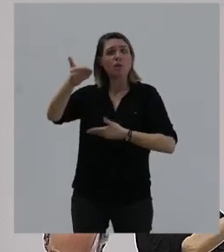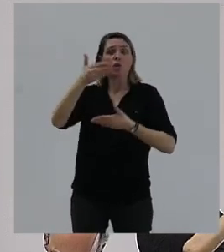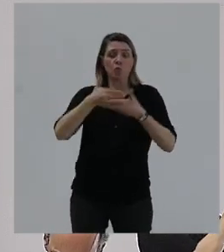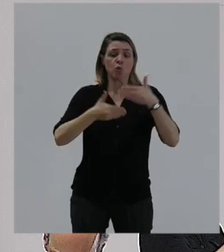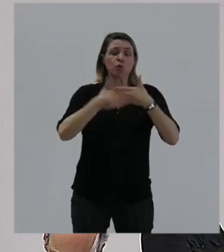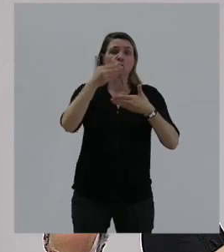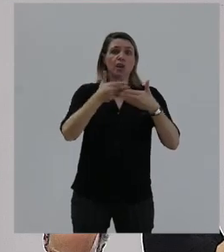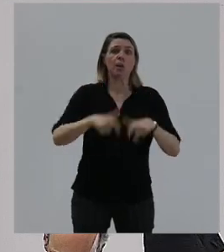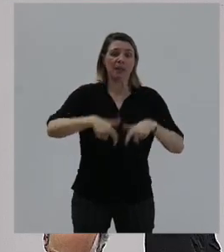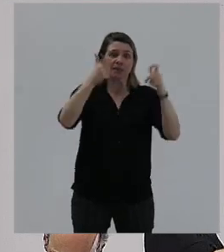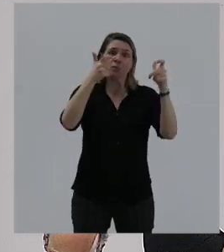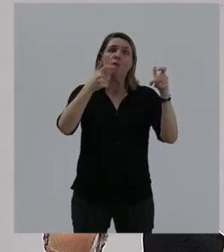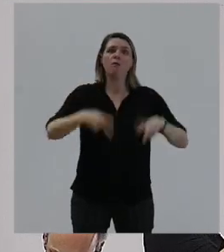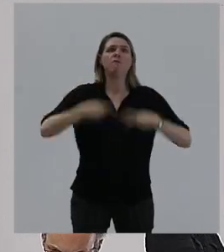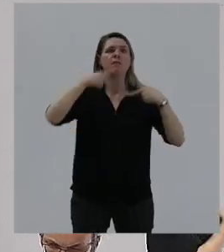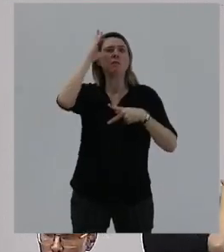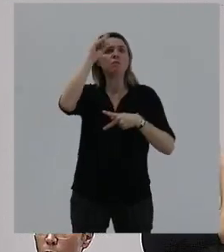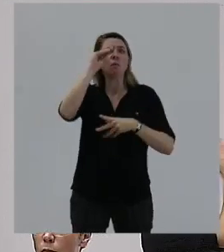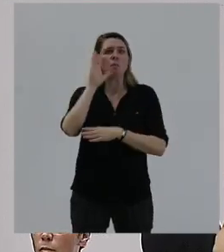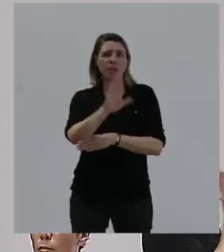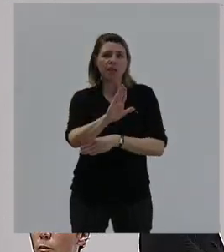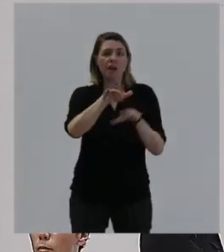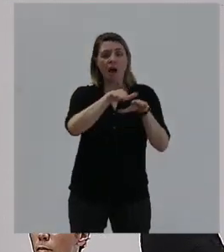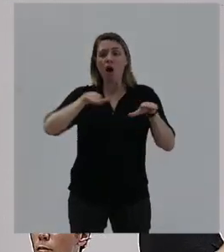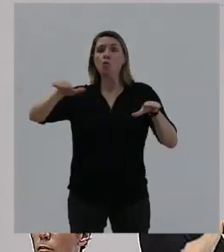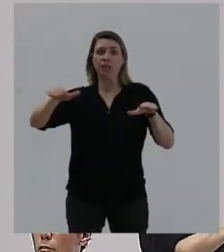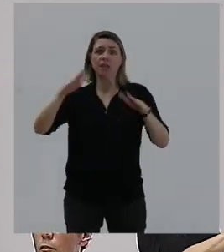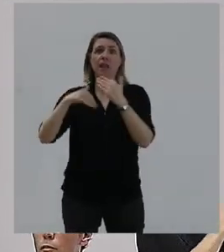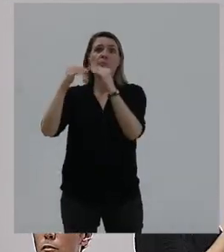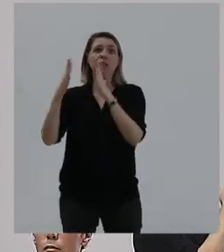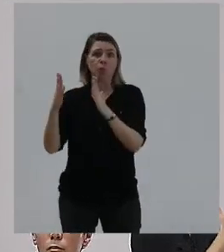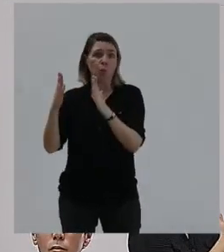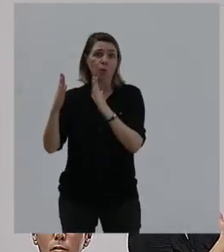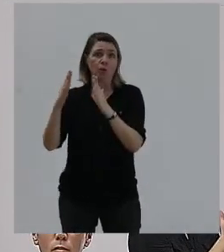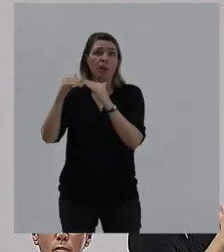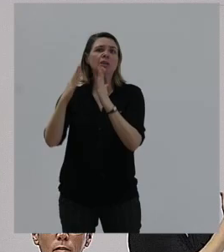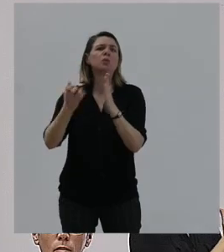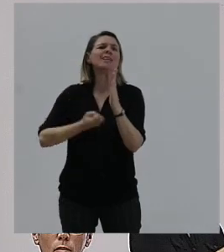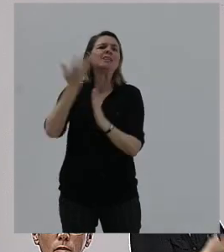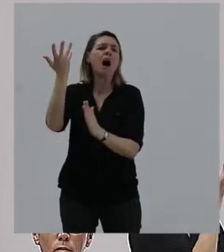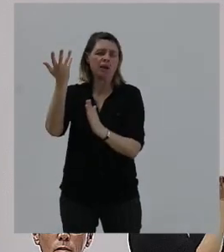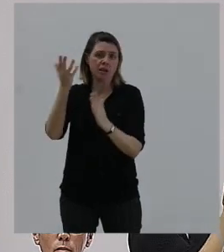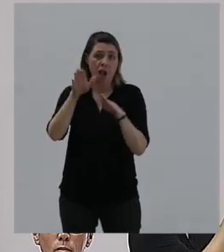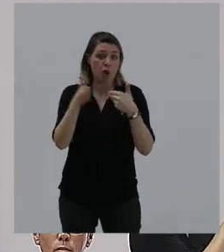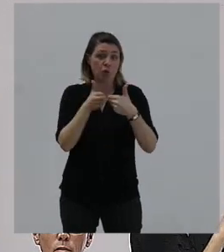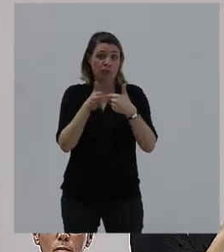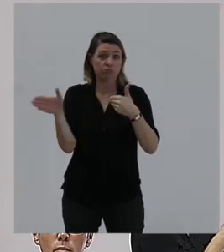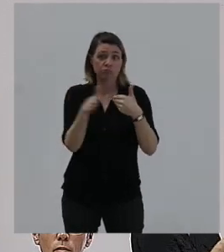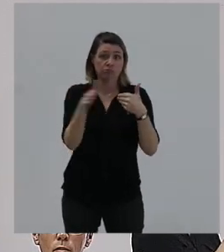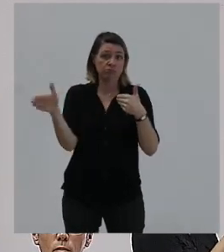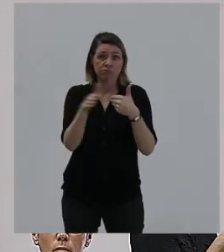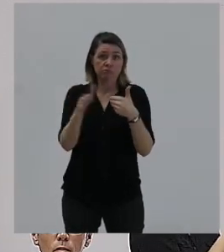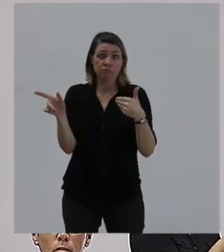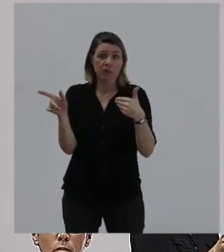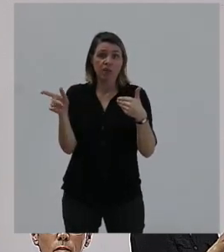construire un bâtiment vie étudiante à côté de la maison de la maison des arts et que nous